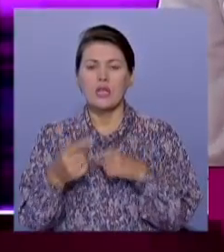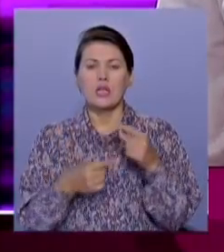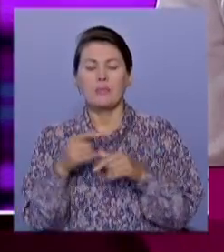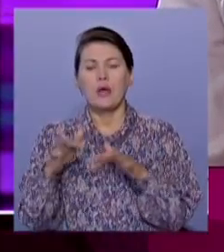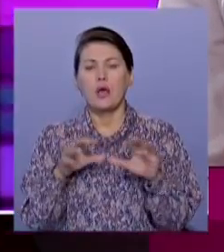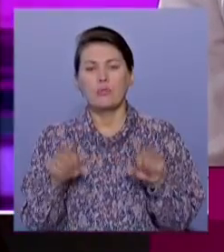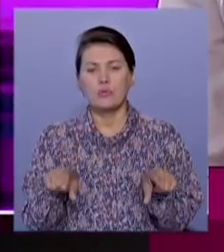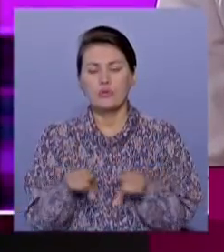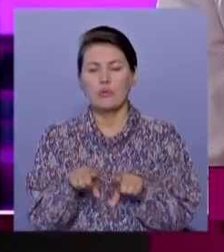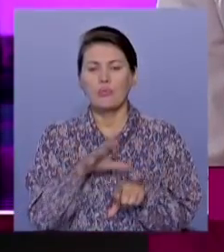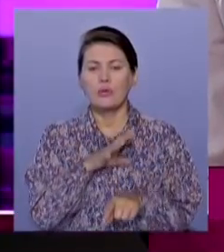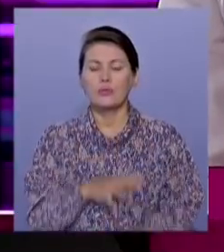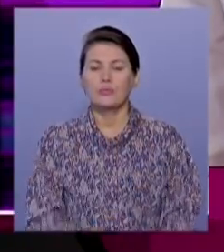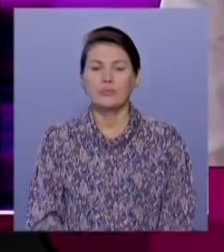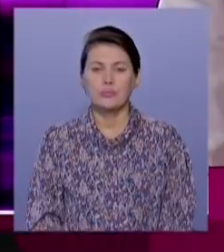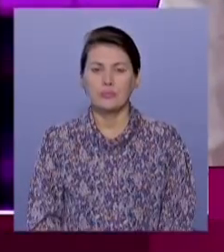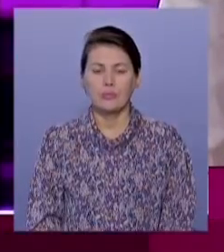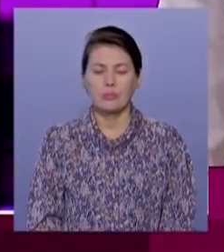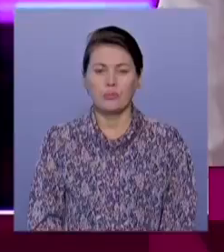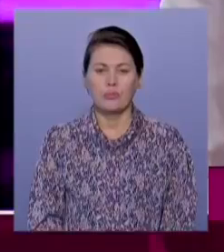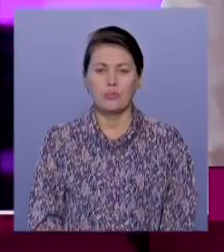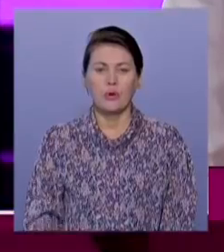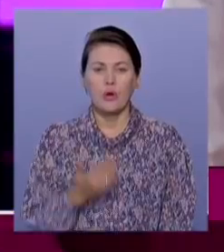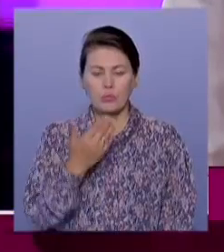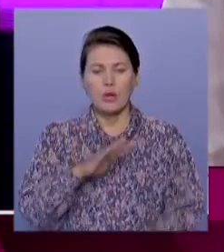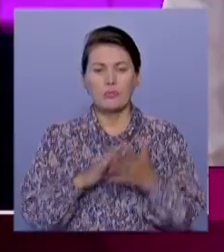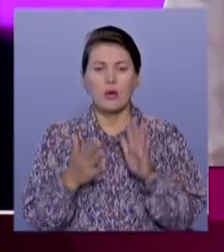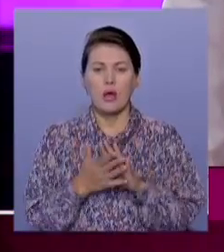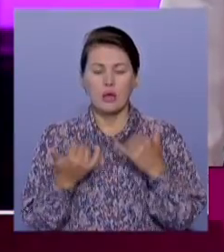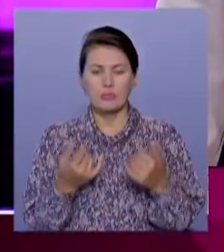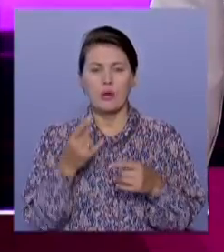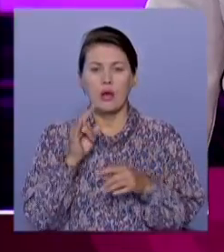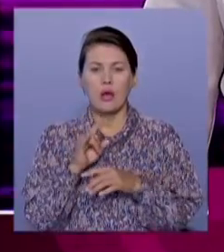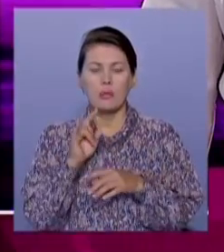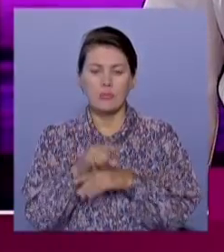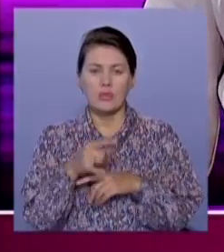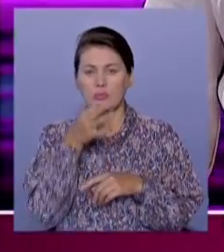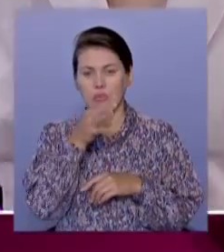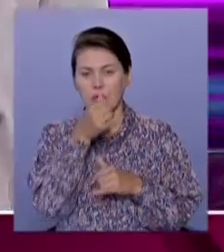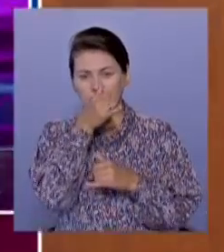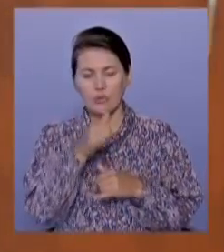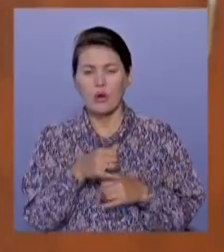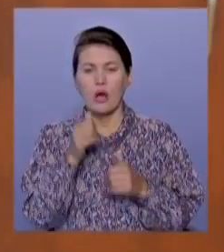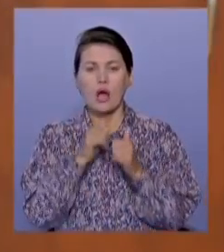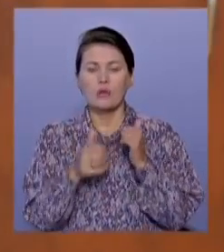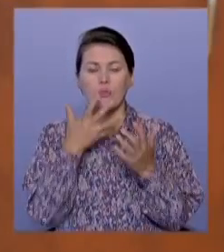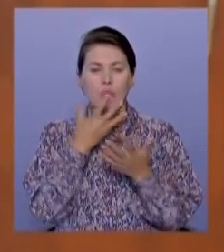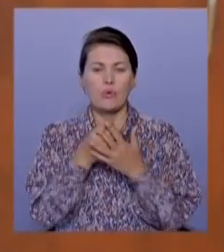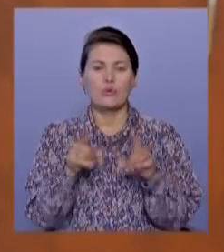қандай болмақ? Бұл жағдайды біз алаяқтығы деп айта алмаймыз, өйткені ол әркімнің өзінің